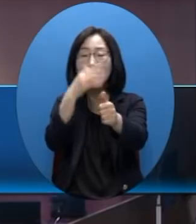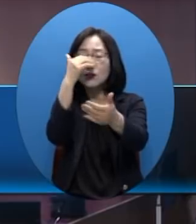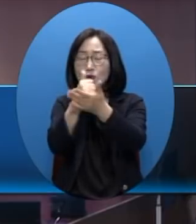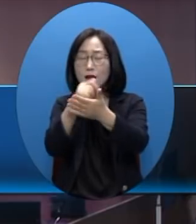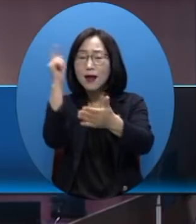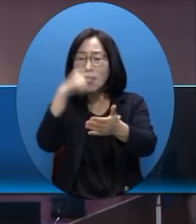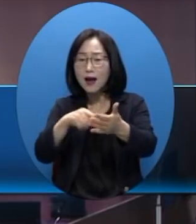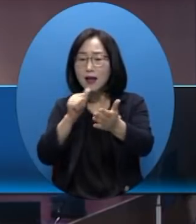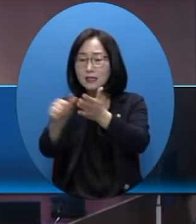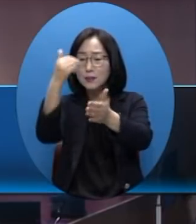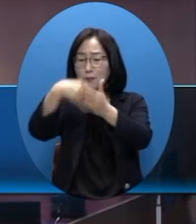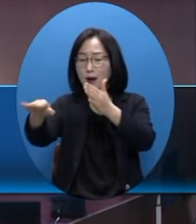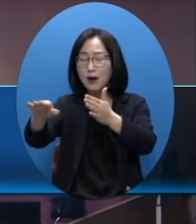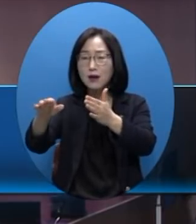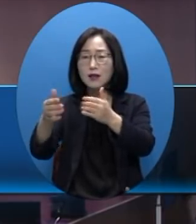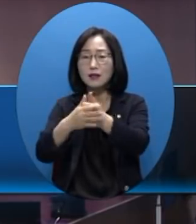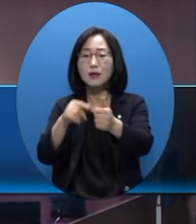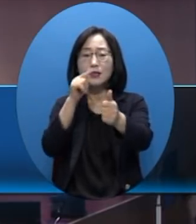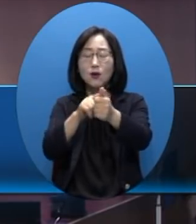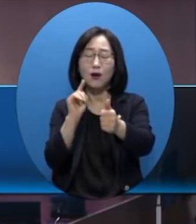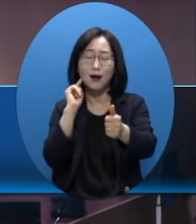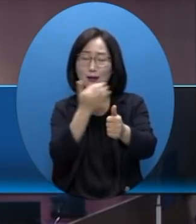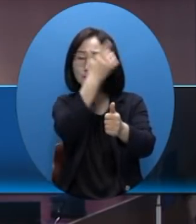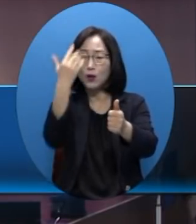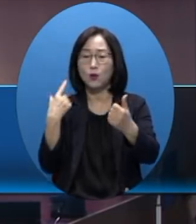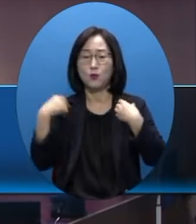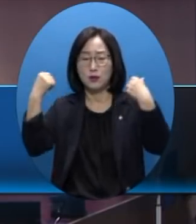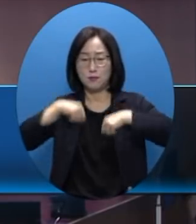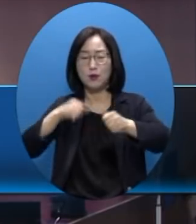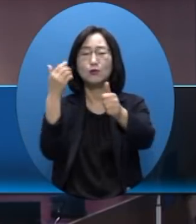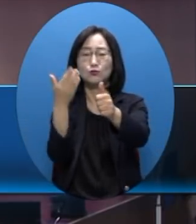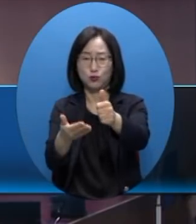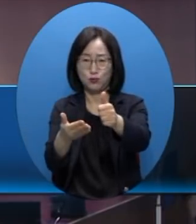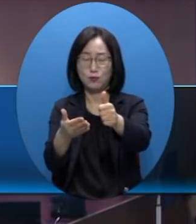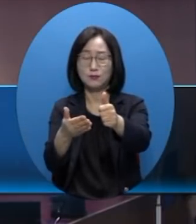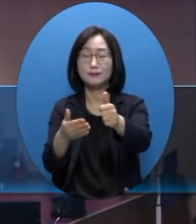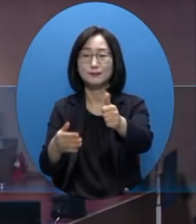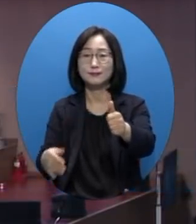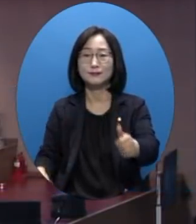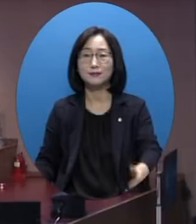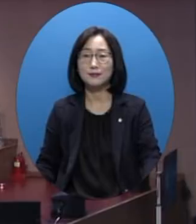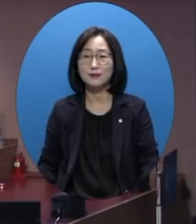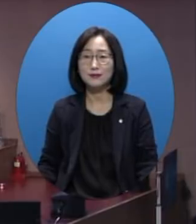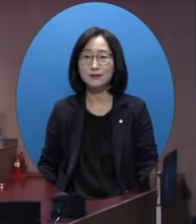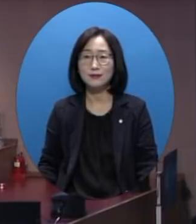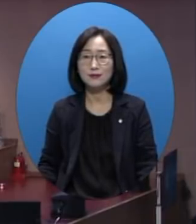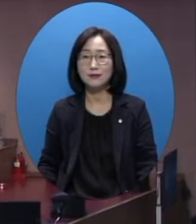죄악을 제거하여 버렸으니 내게 아름다운 옷을 입히리라 하시기로.